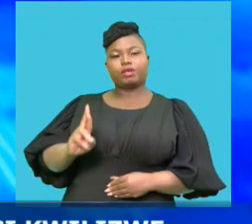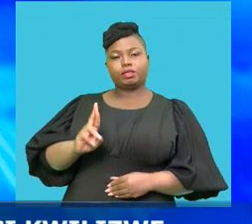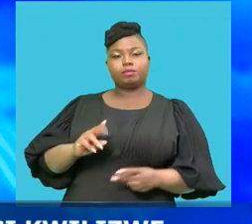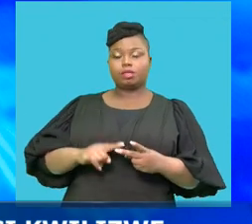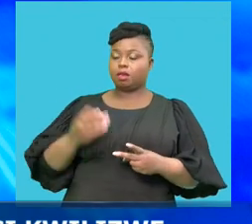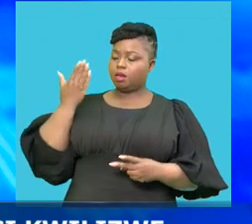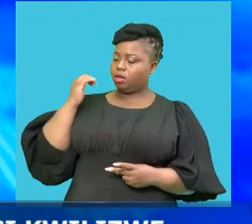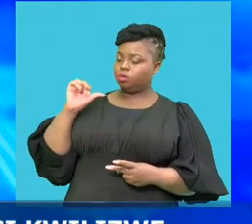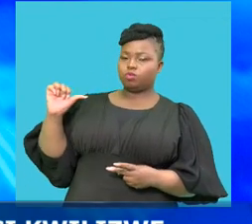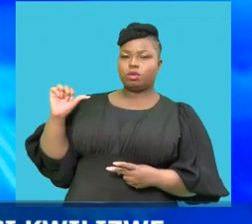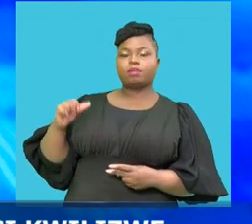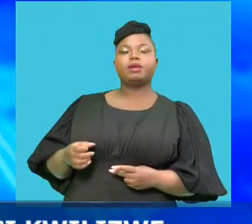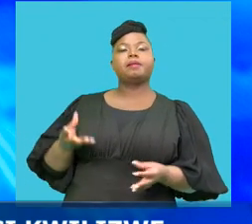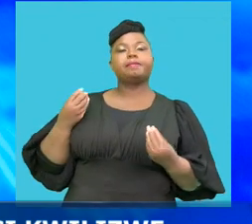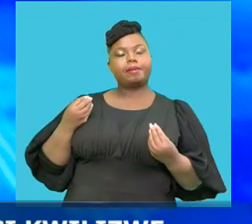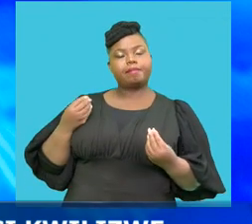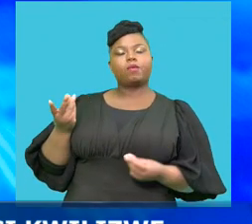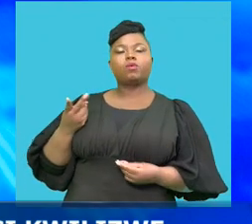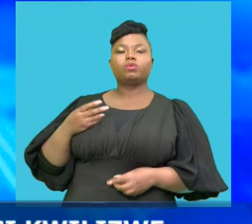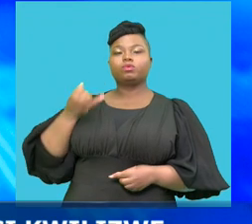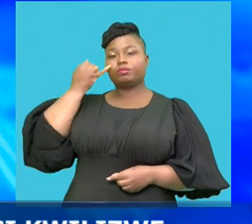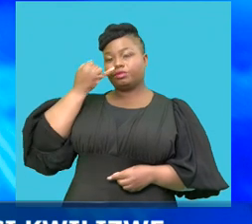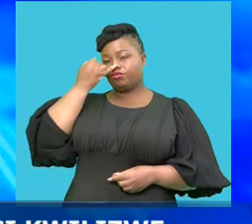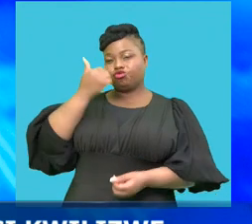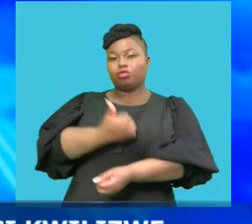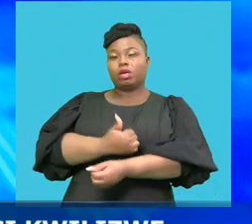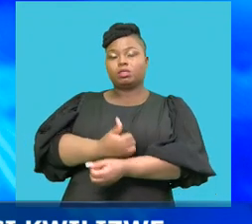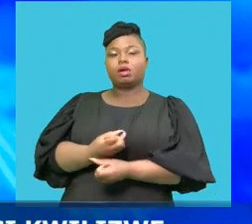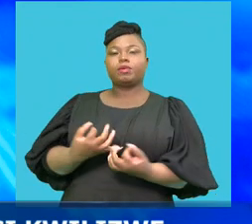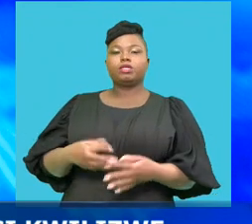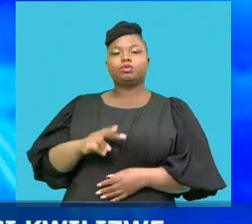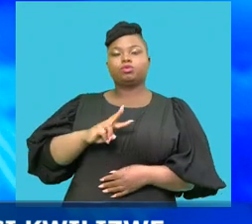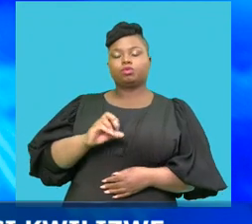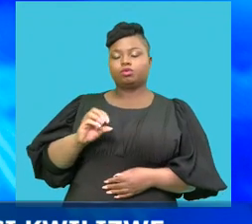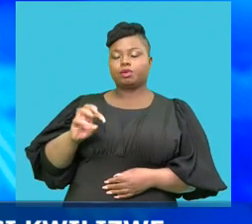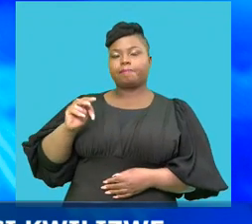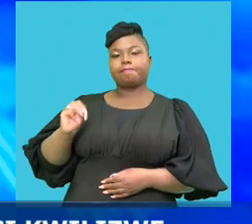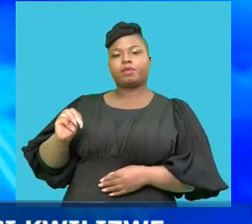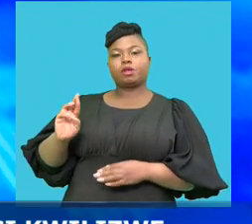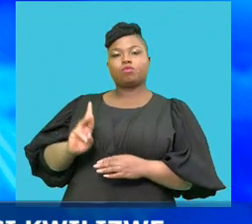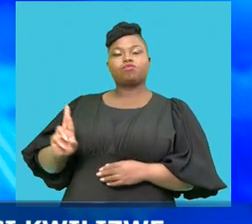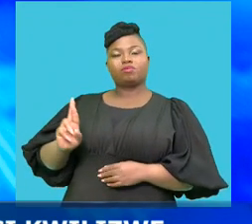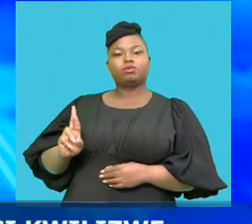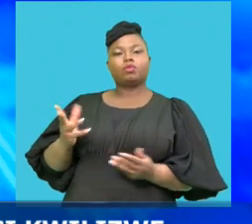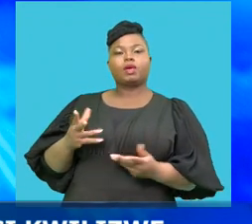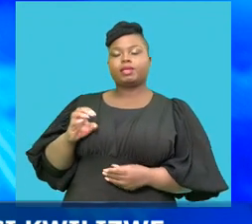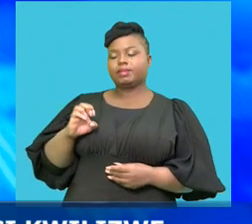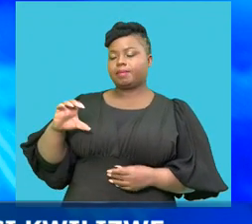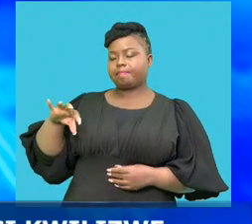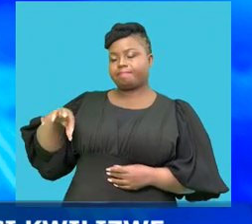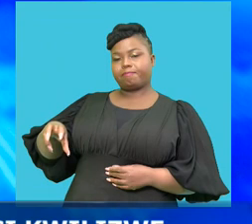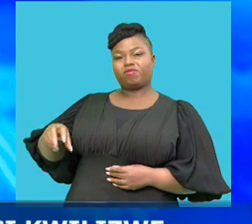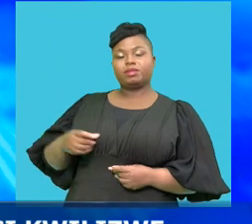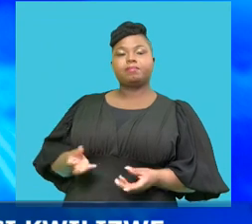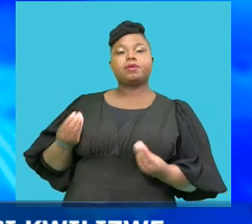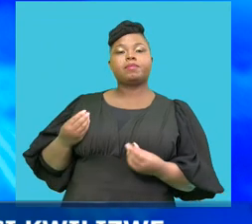kufike pele ya ma polisa atimbe, isi obi sezi babisa makulamabini, isikitise randi 200 million rands, kwe pondila senjona koloni kwa ye abamba